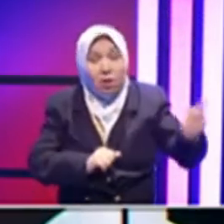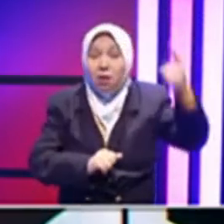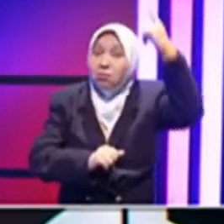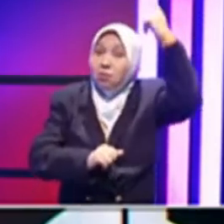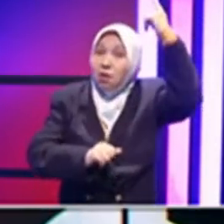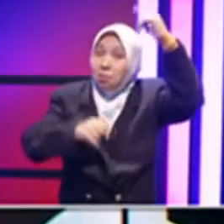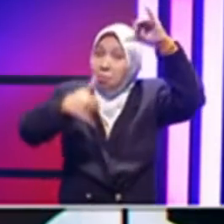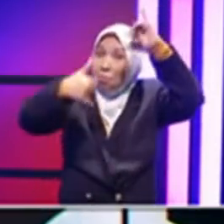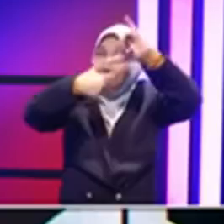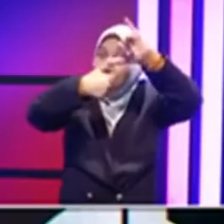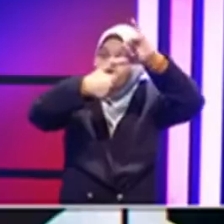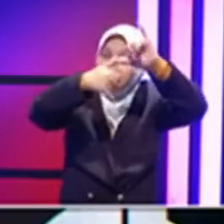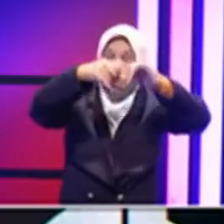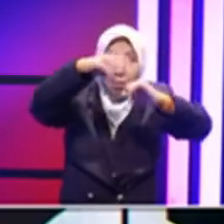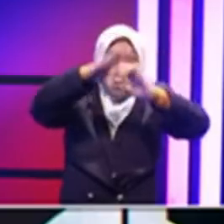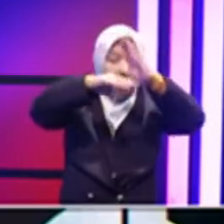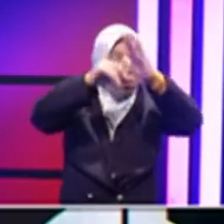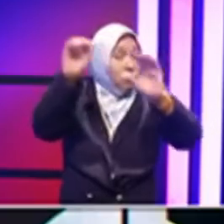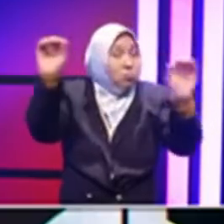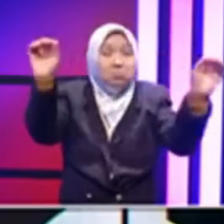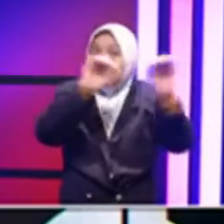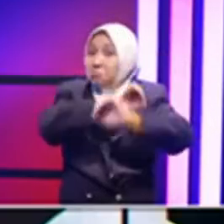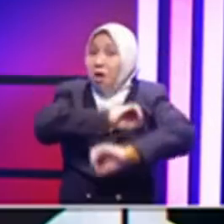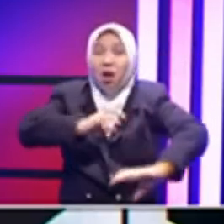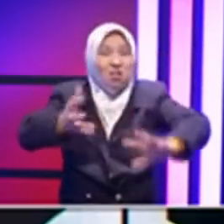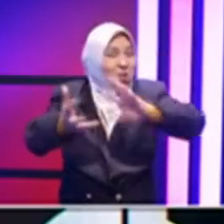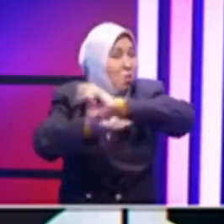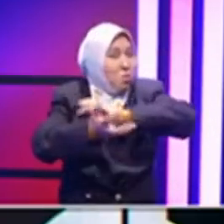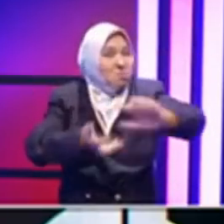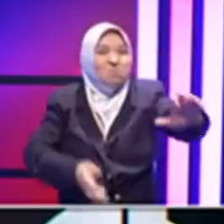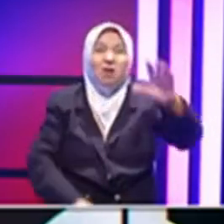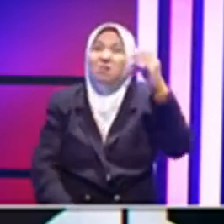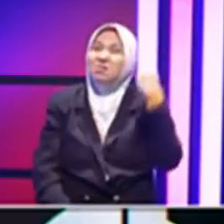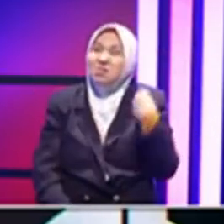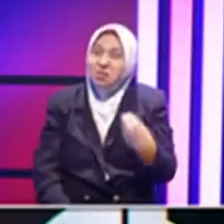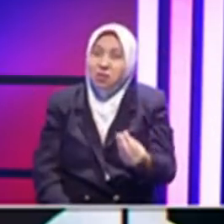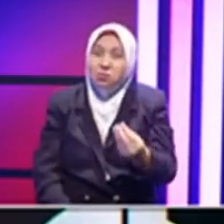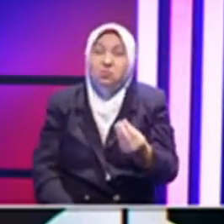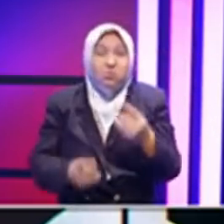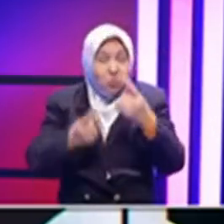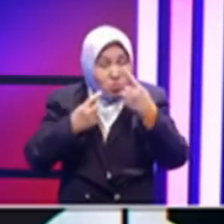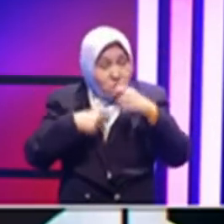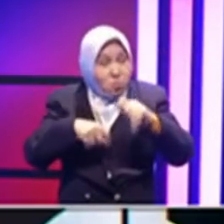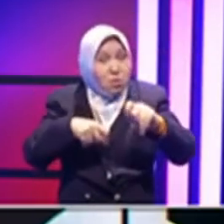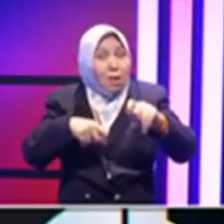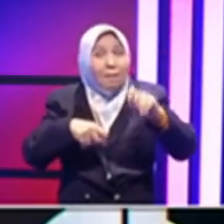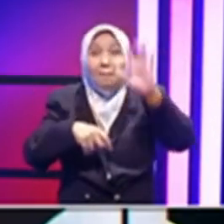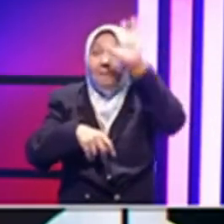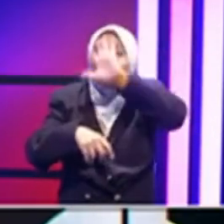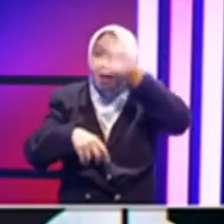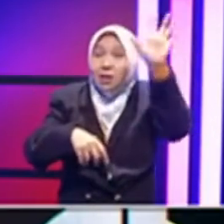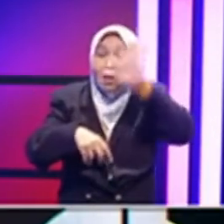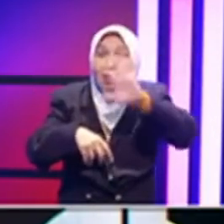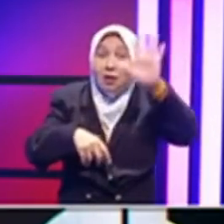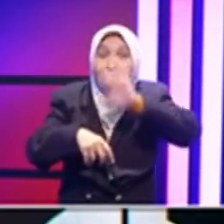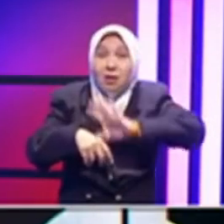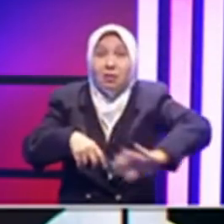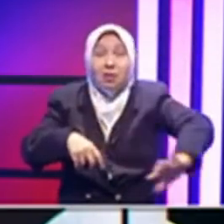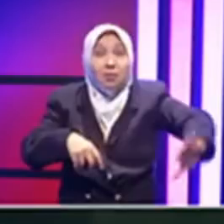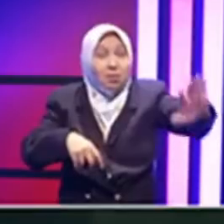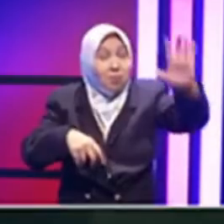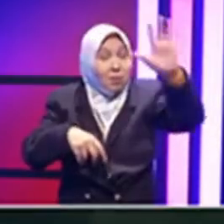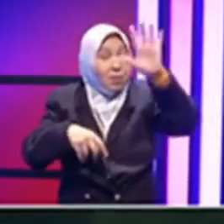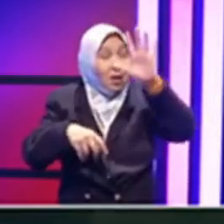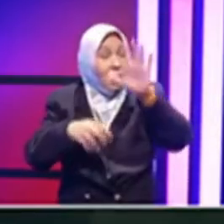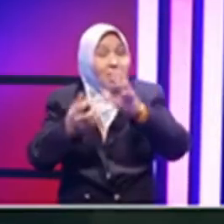itu tidak pernah ada retak sedikit pun. Cuba bayangkanlah kalau retak Ustaz ya. Kalau retak tu air meleleh je kat satu kawasan, Allah.